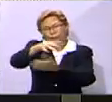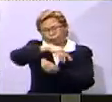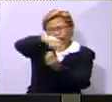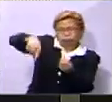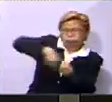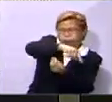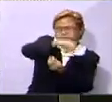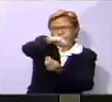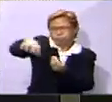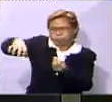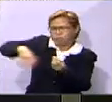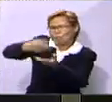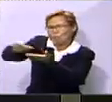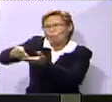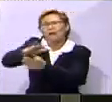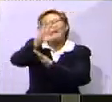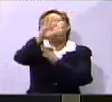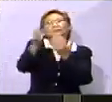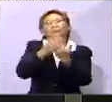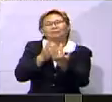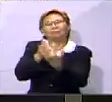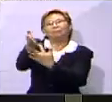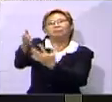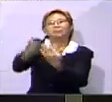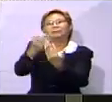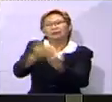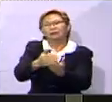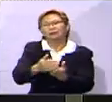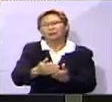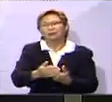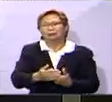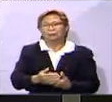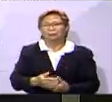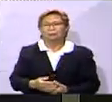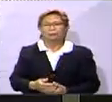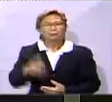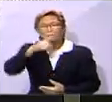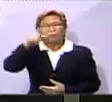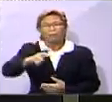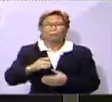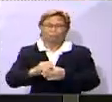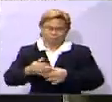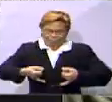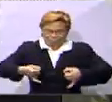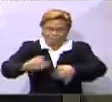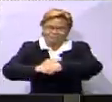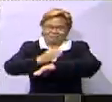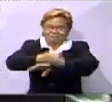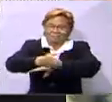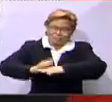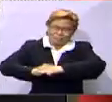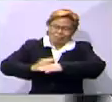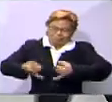Dan 5 daripadanya amat mudah untuk diakses sebaik saja penumpang keluar dari stesen tanpa perlu menyeberangi jalan raya. Mudah